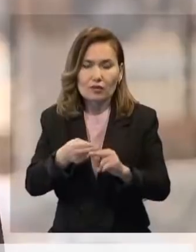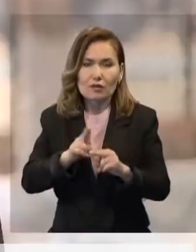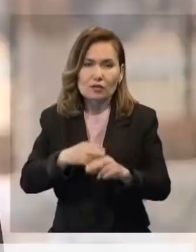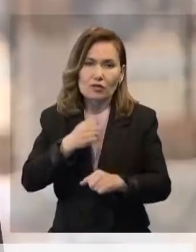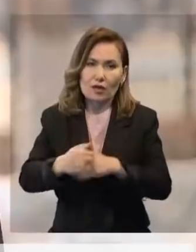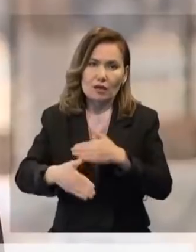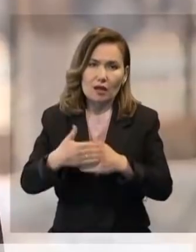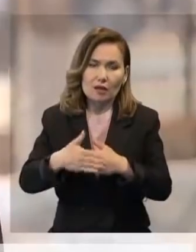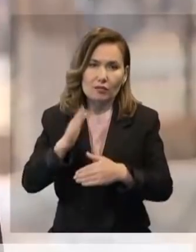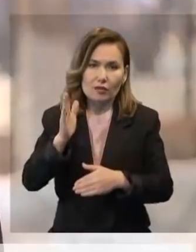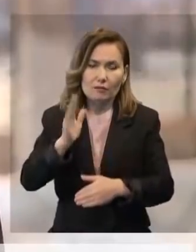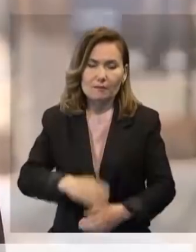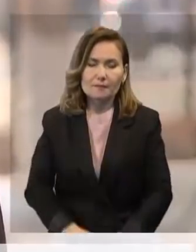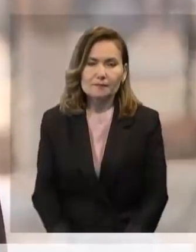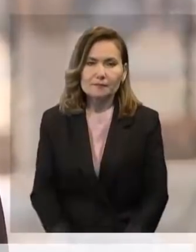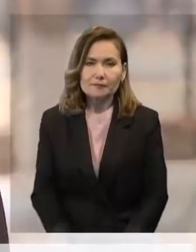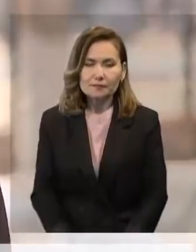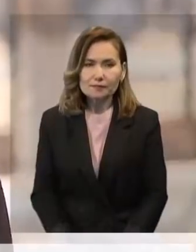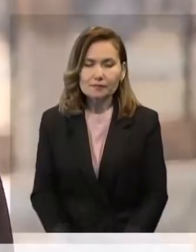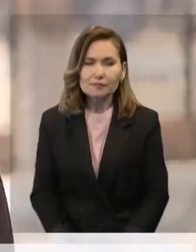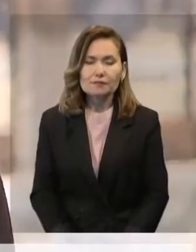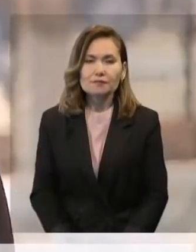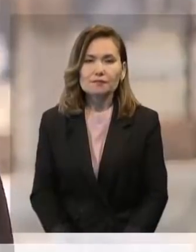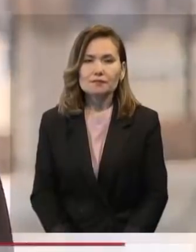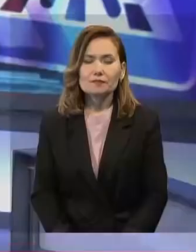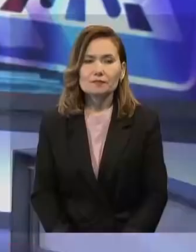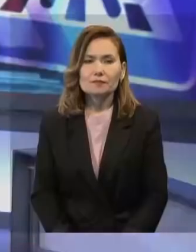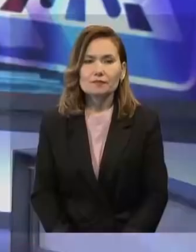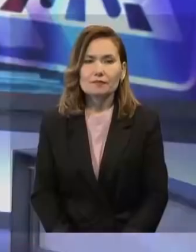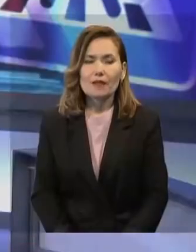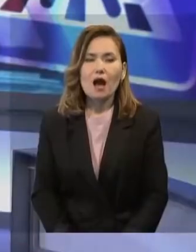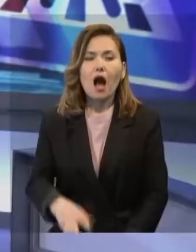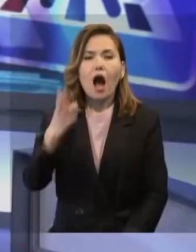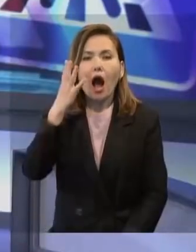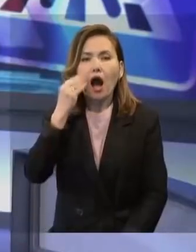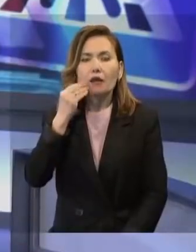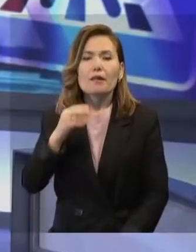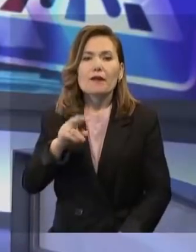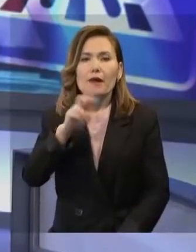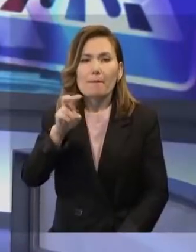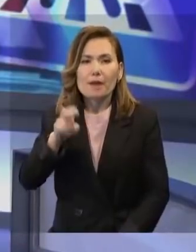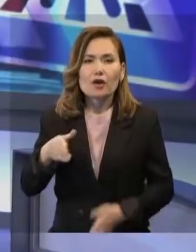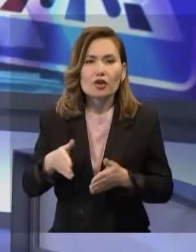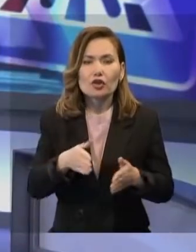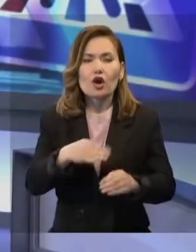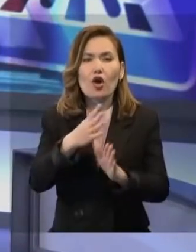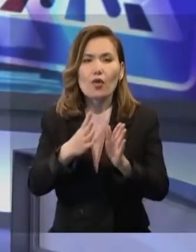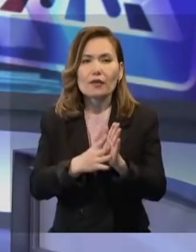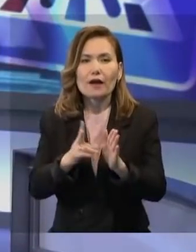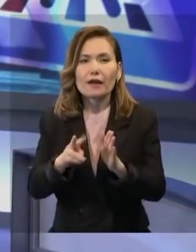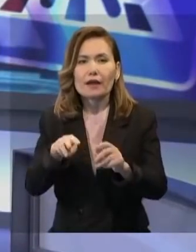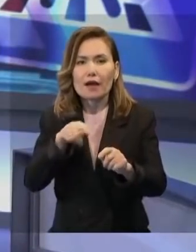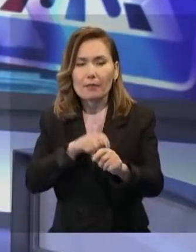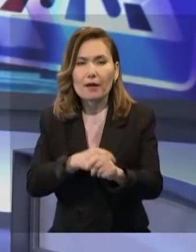Қалиев, Сергей Трахтенберг, Қостанай облысы, хабар 24. Алматы Бишкек күре жолының 19